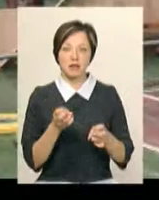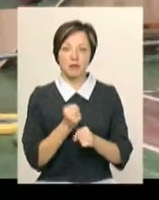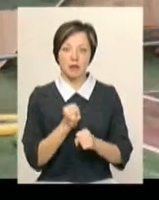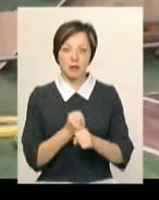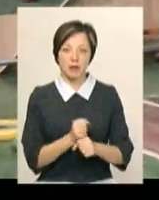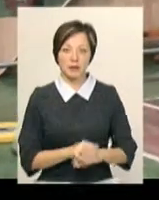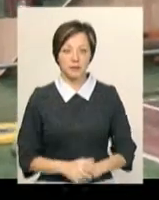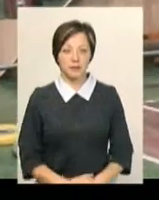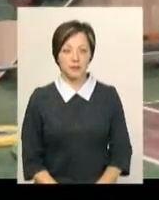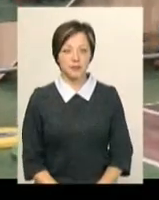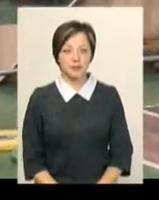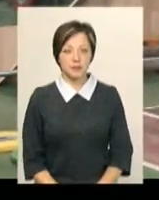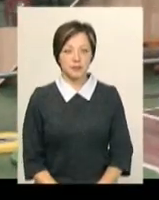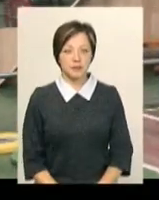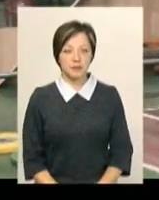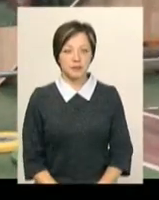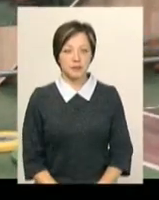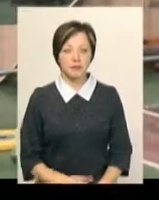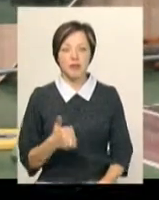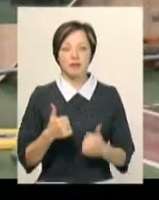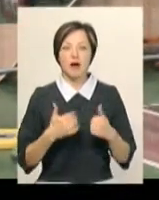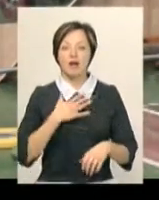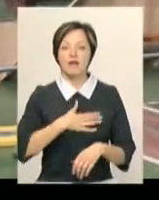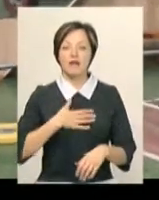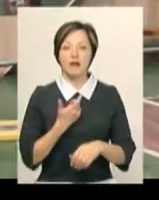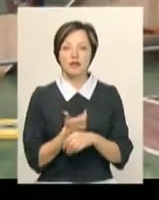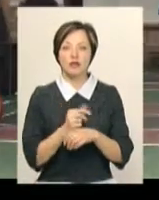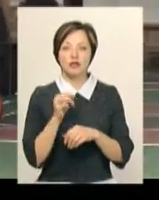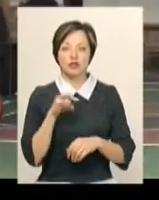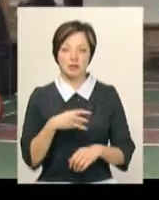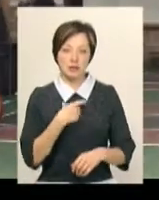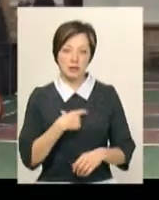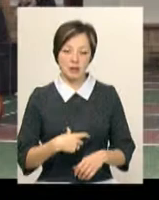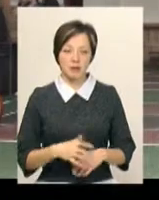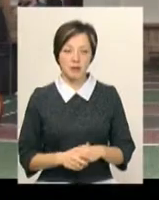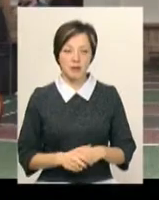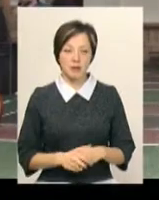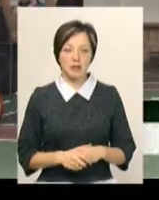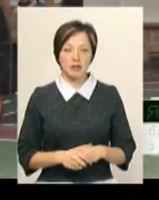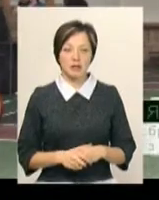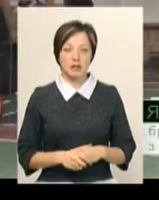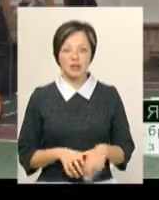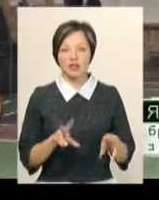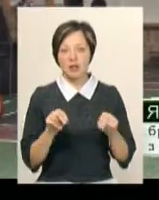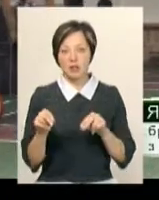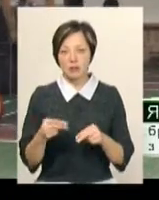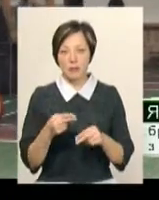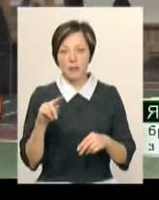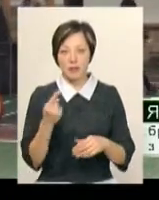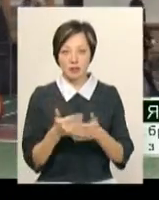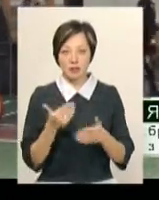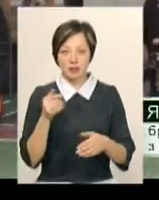робити. Ярослав каже, на змаганнях хвилювався за Ангеліну більше, ніж за себе. Цього разу щастя, що я перший перед нею виступав.